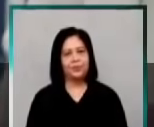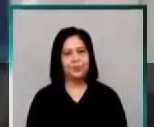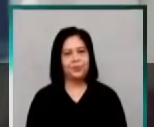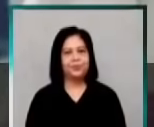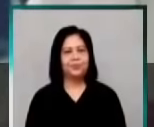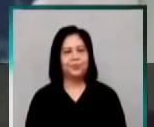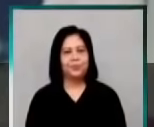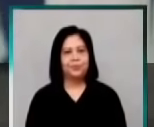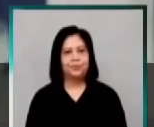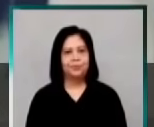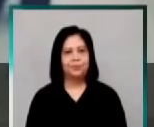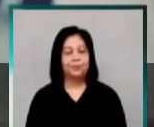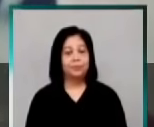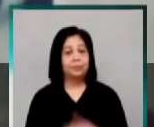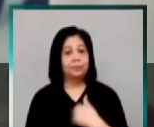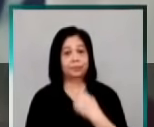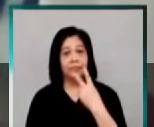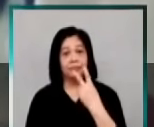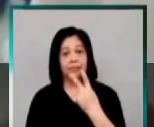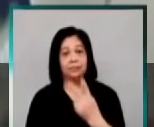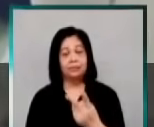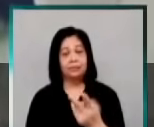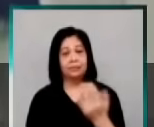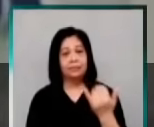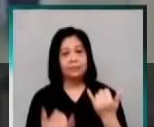I see it